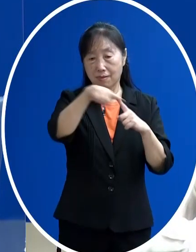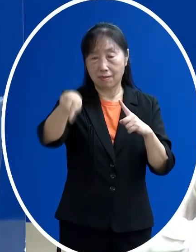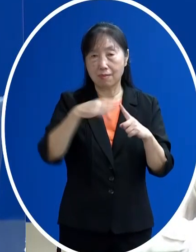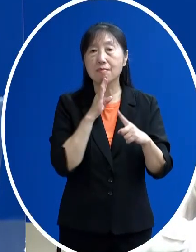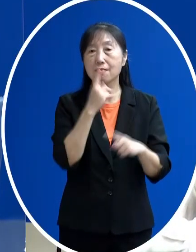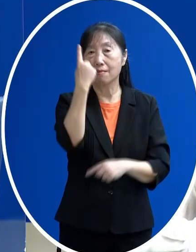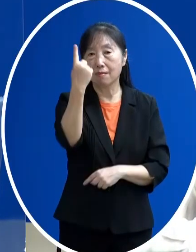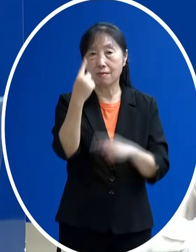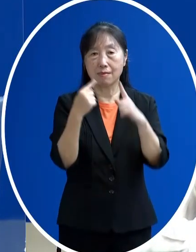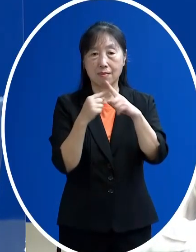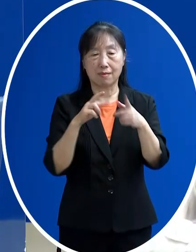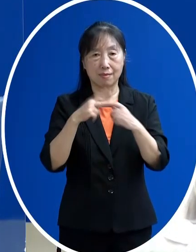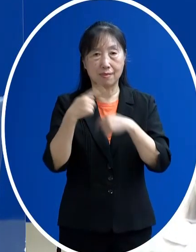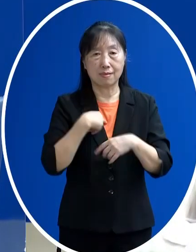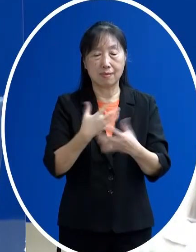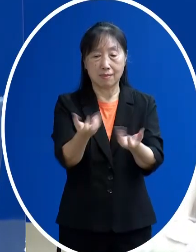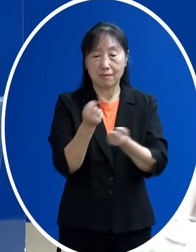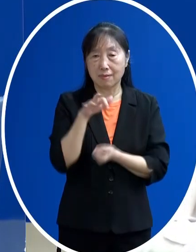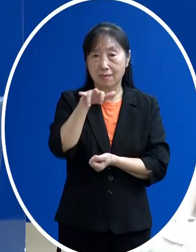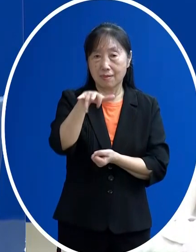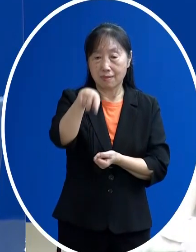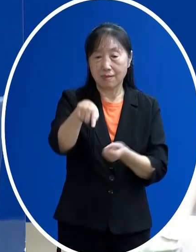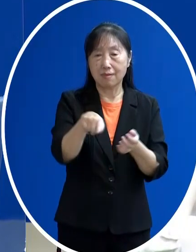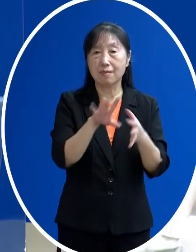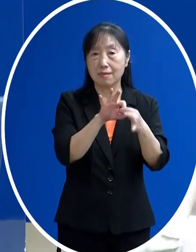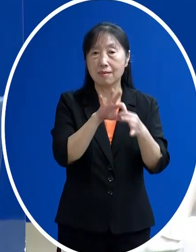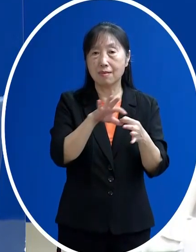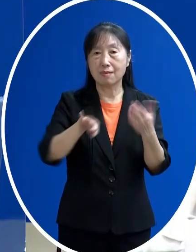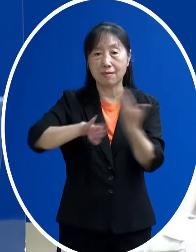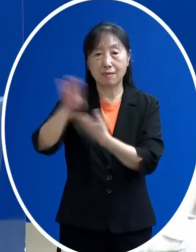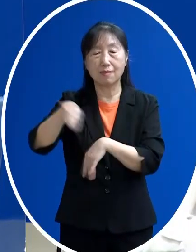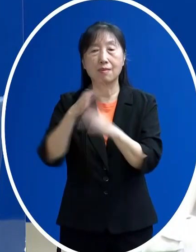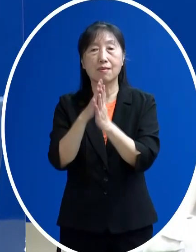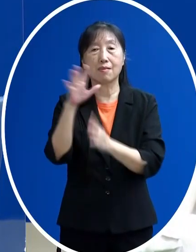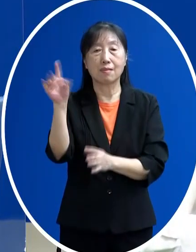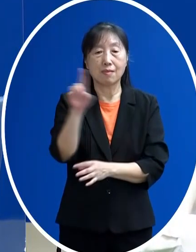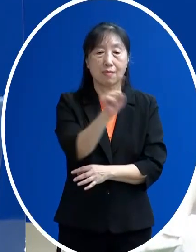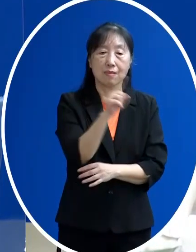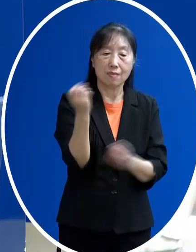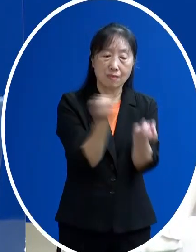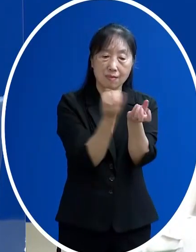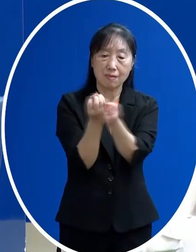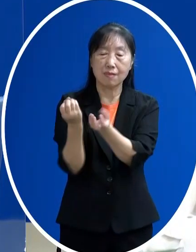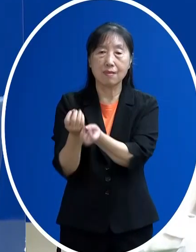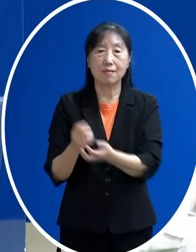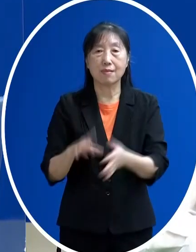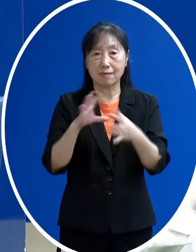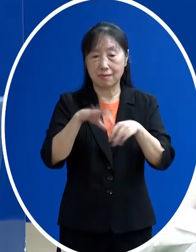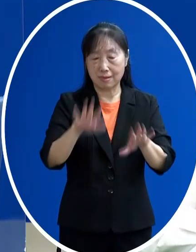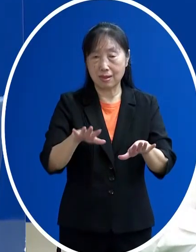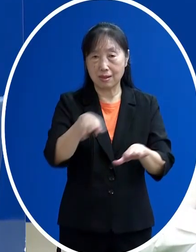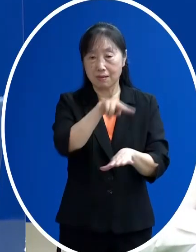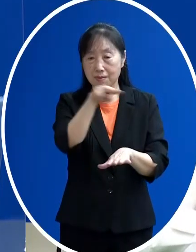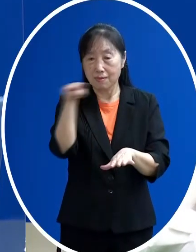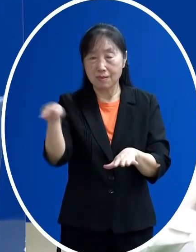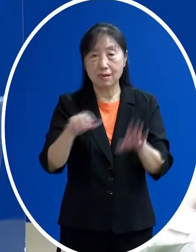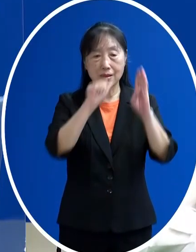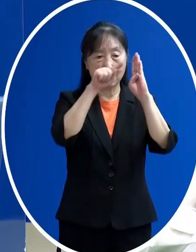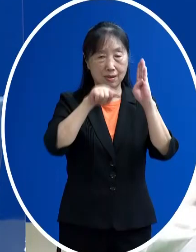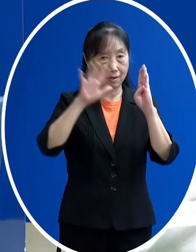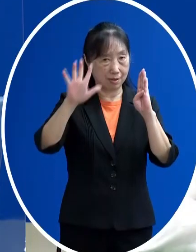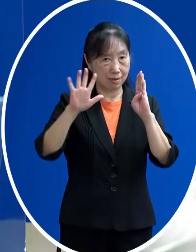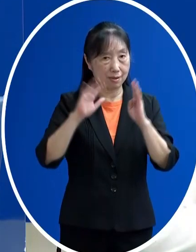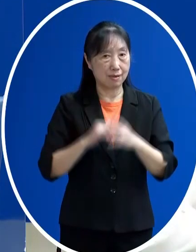也只有一例是跟这个接机有关、哦、其他都是属于这个散发的个案，所以看起来就是说目前这个 Omicron BA.5